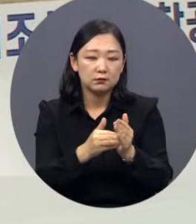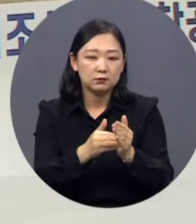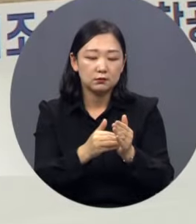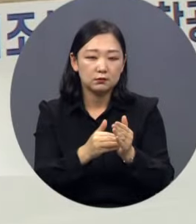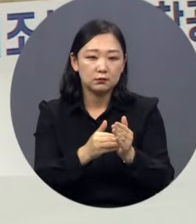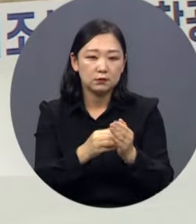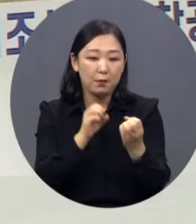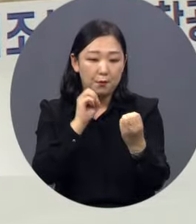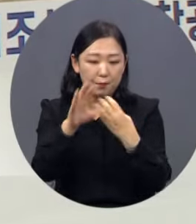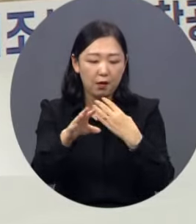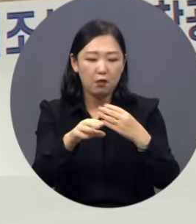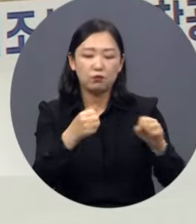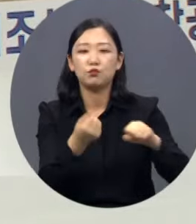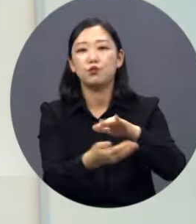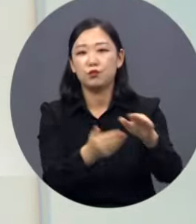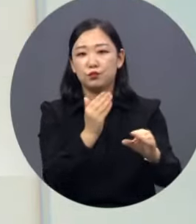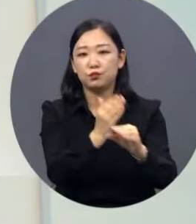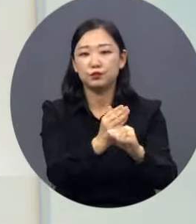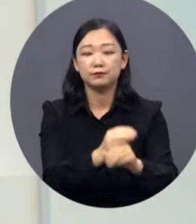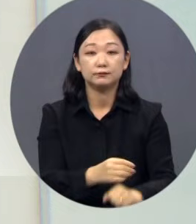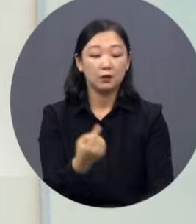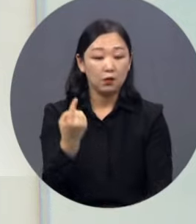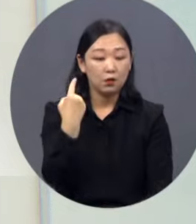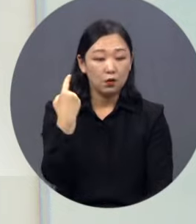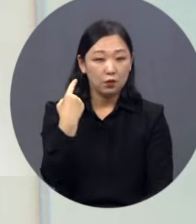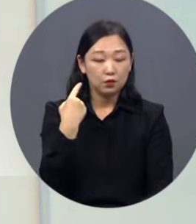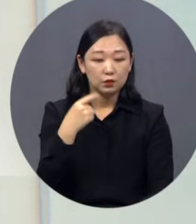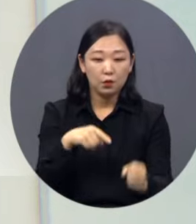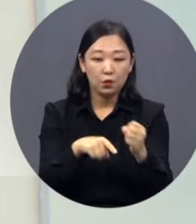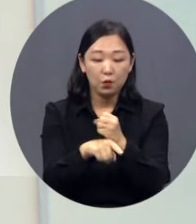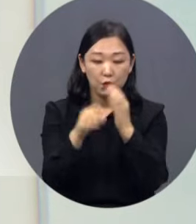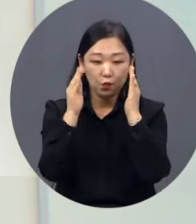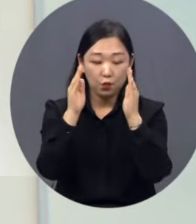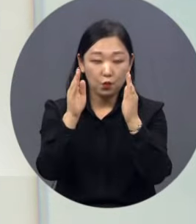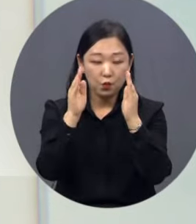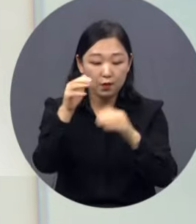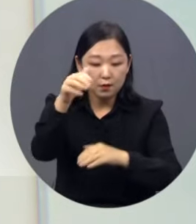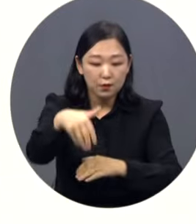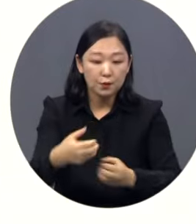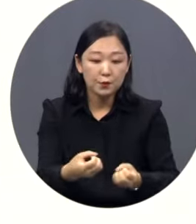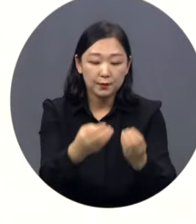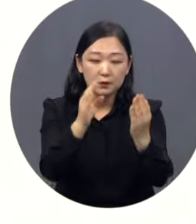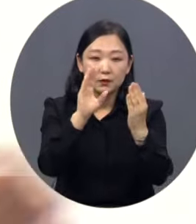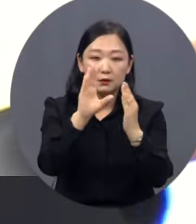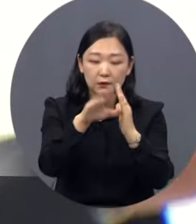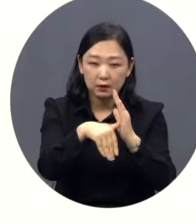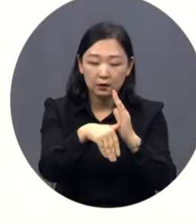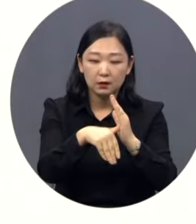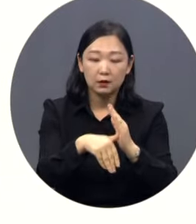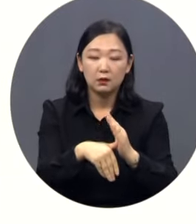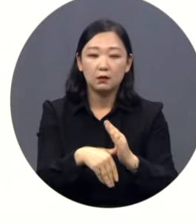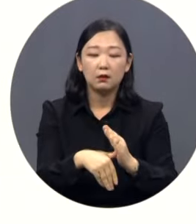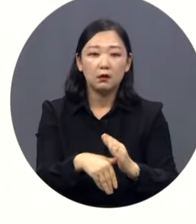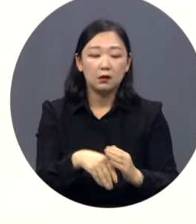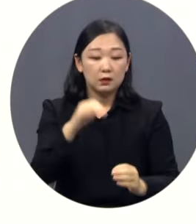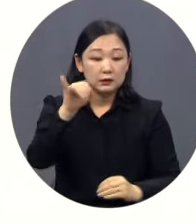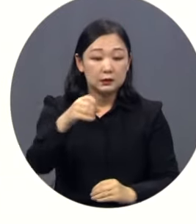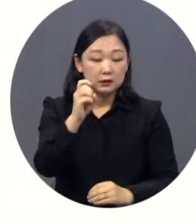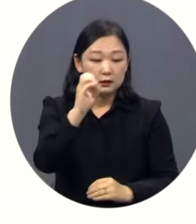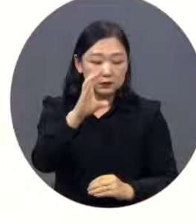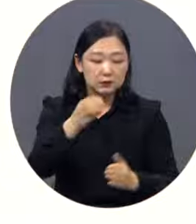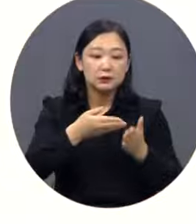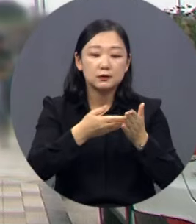있습니다 양영철 사장은 어제 과기 2단지 착공식 후 기자들과의 인터뷰에서 JDC 제시한